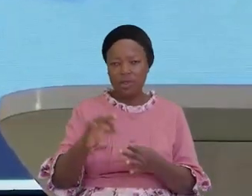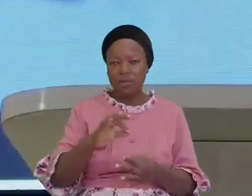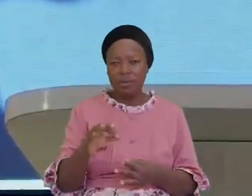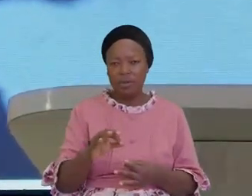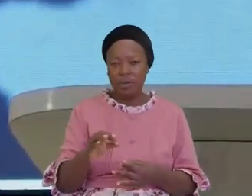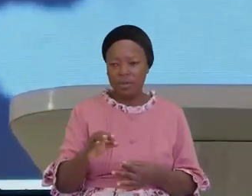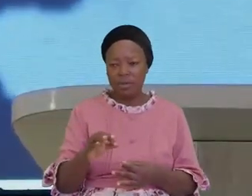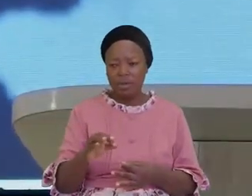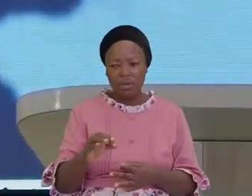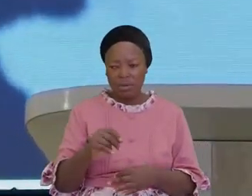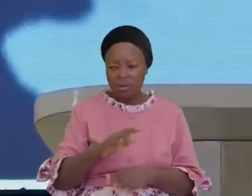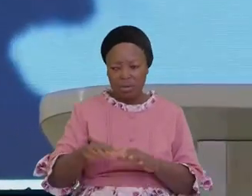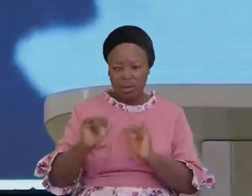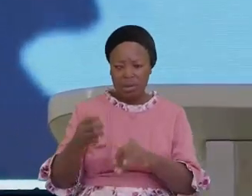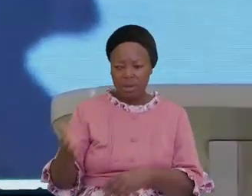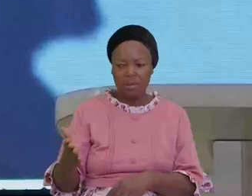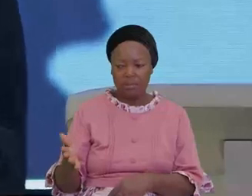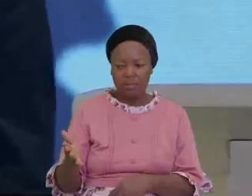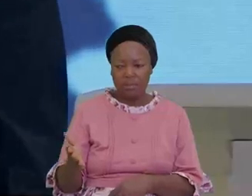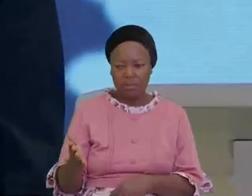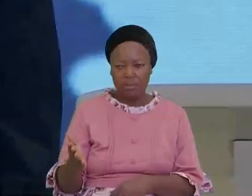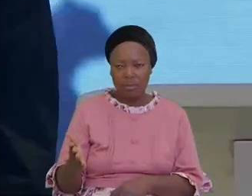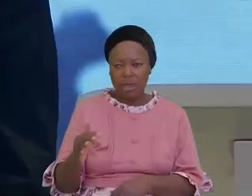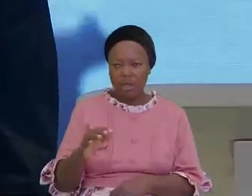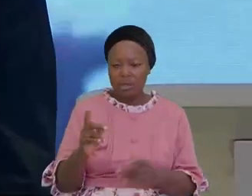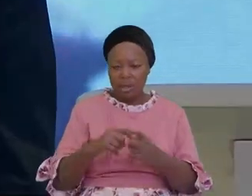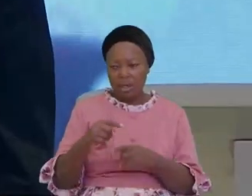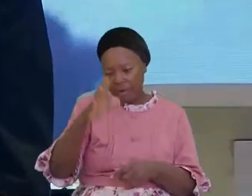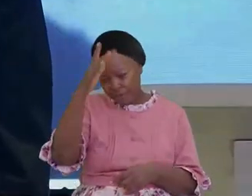Et j'ai dit, toi, mauvais esprit, continue à avancer, ne reste pas là.